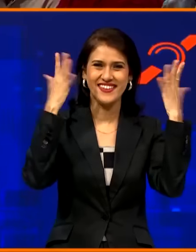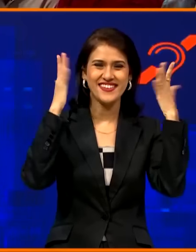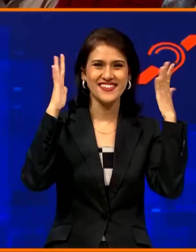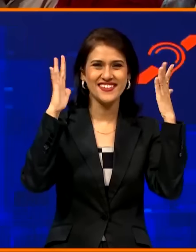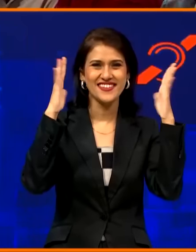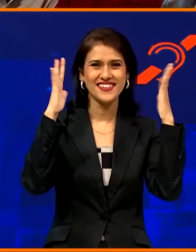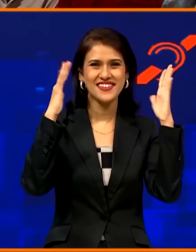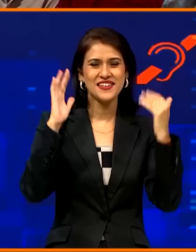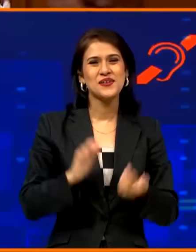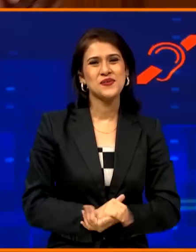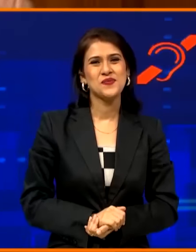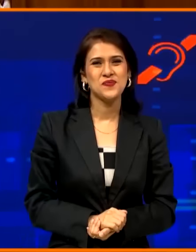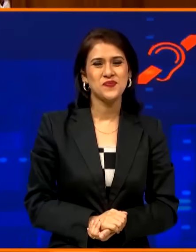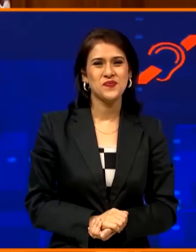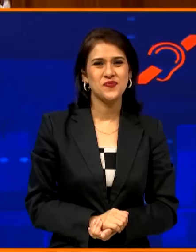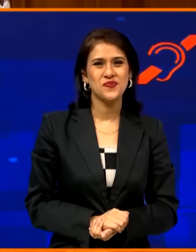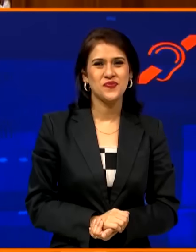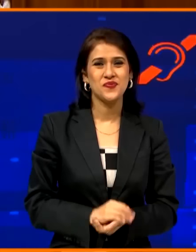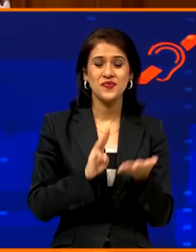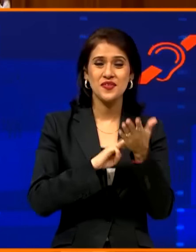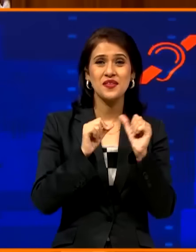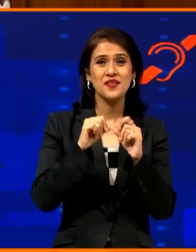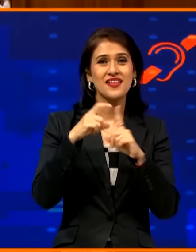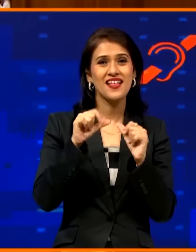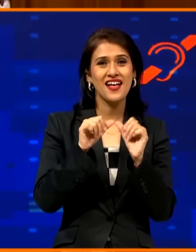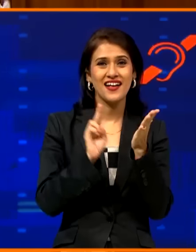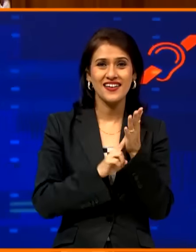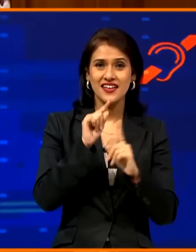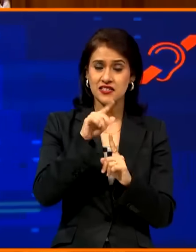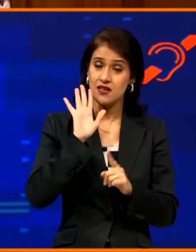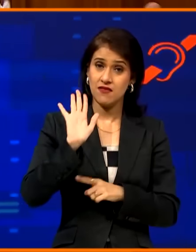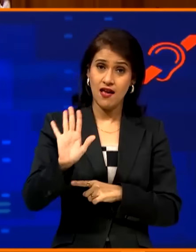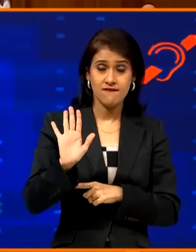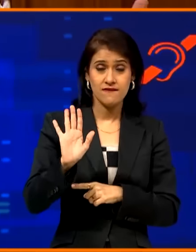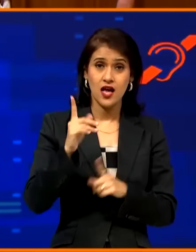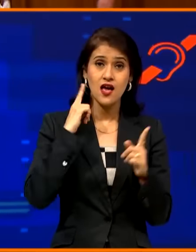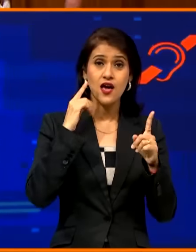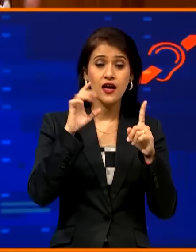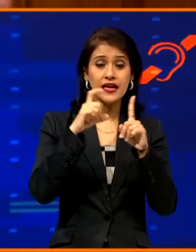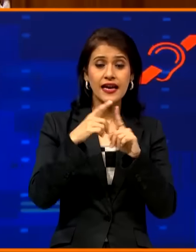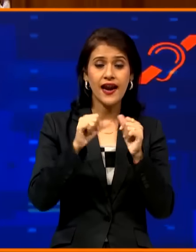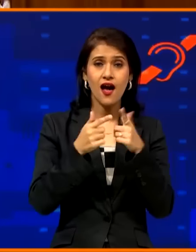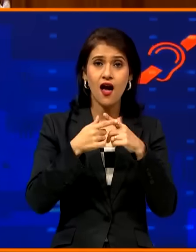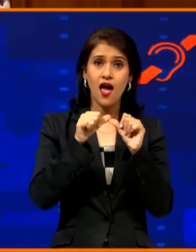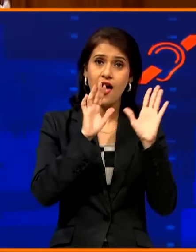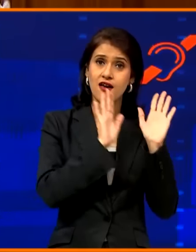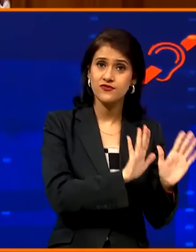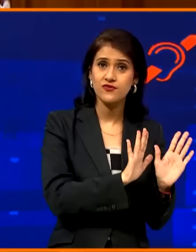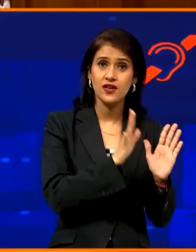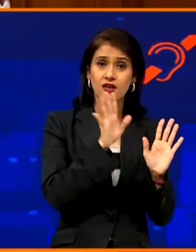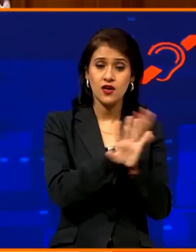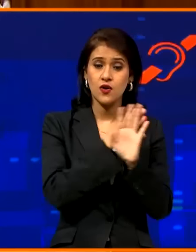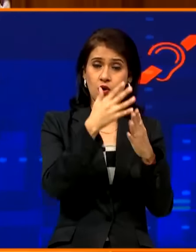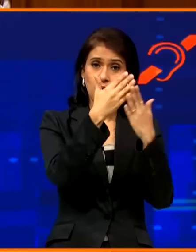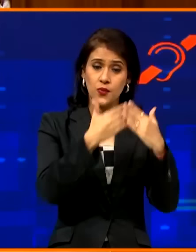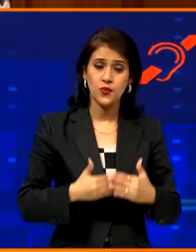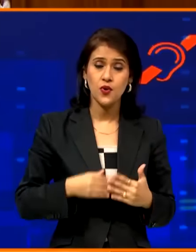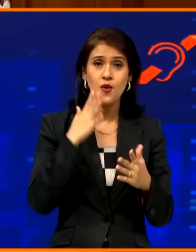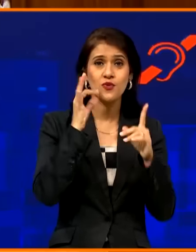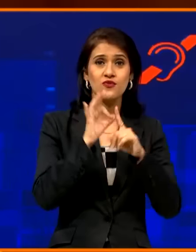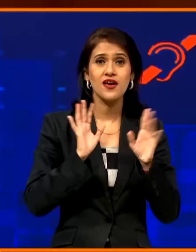है इसके ऊपर भी डाटा मौजूद है मतलब आज तो आज तो दुनिया तरक्की कर गई